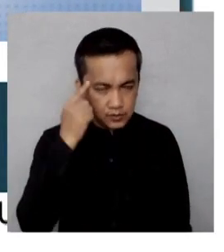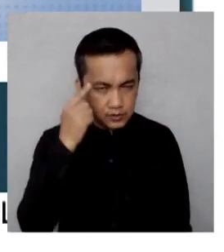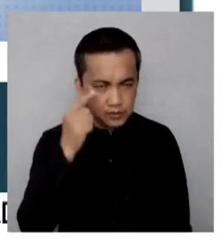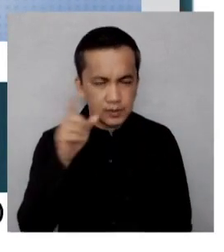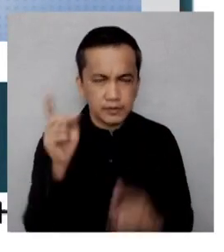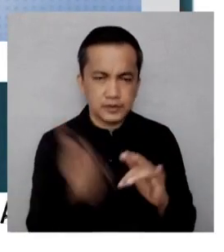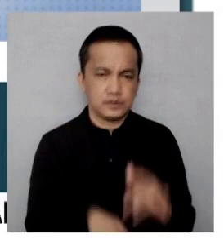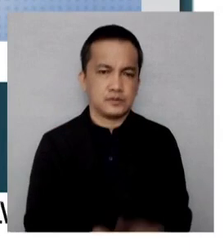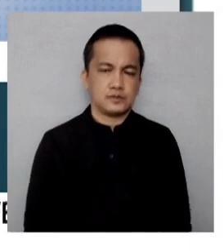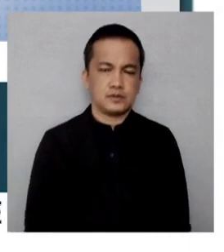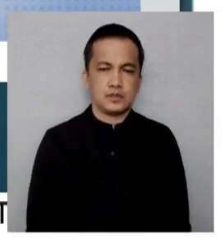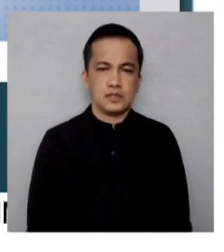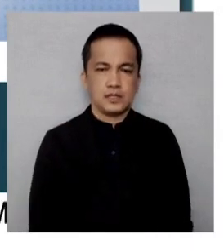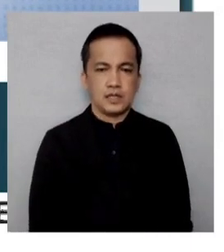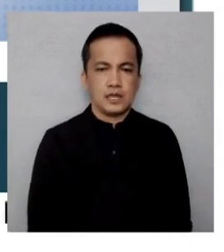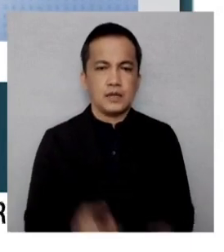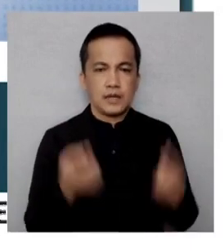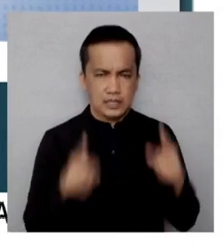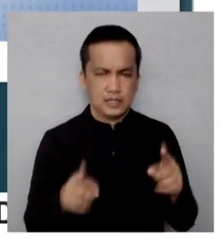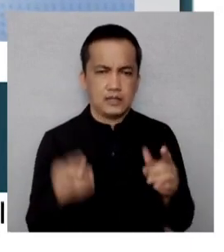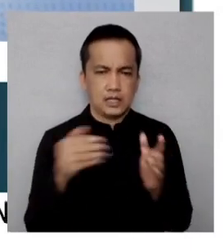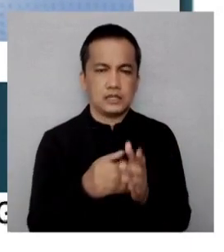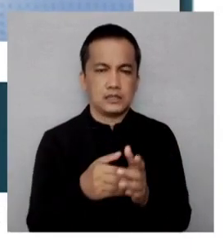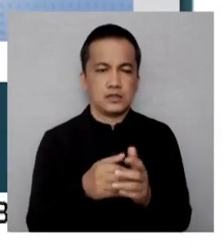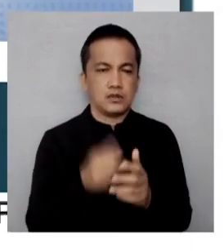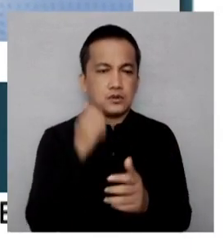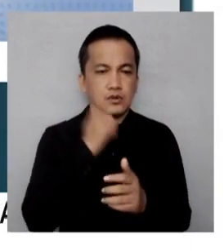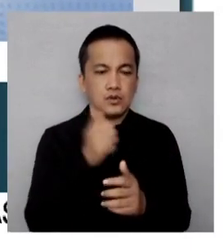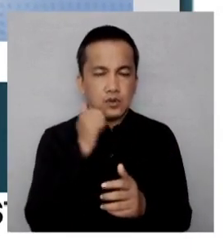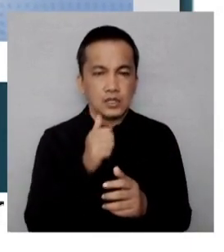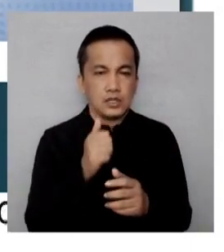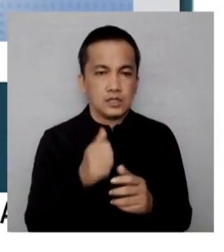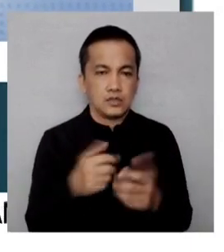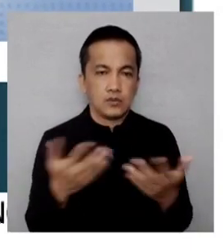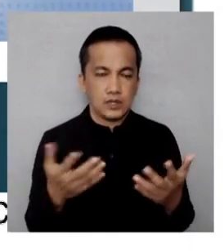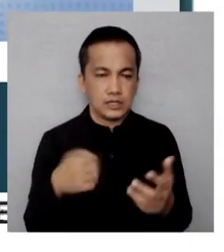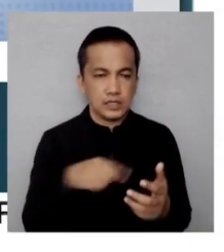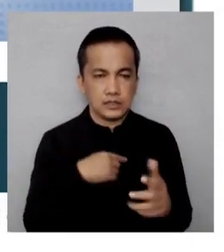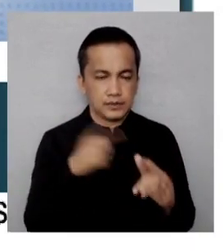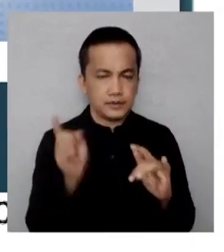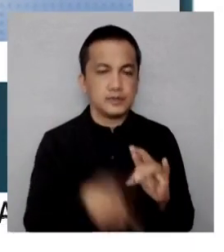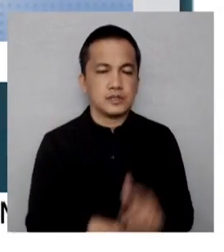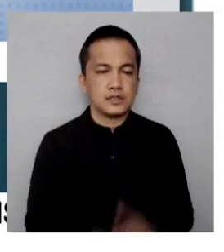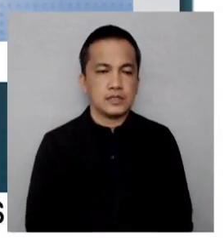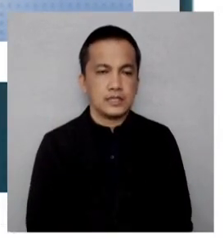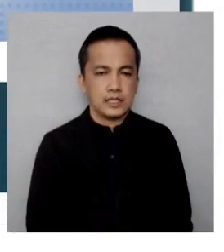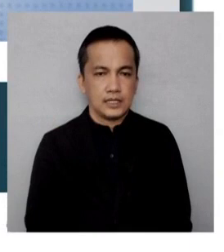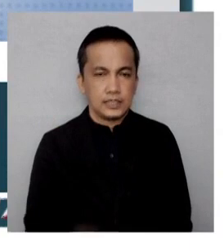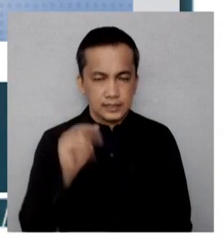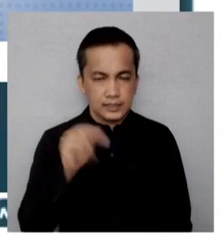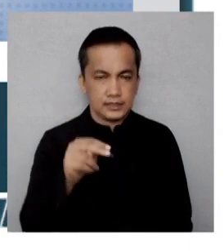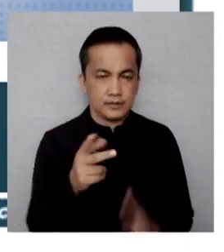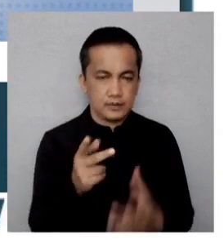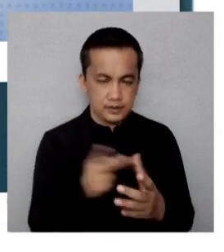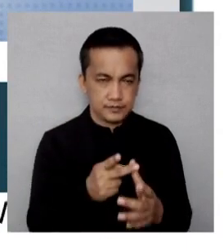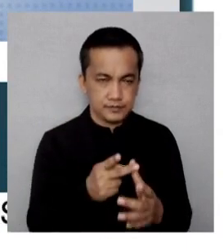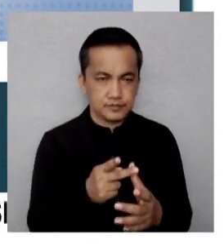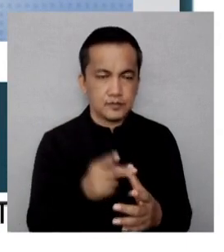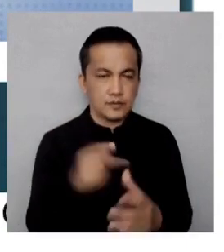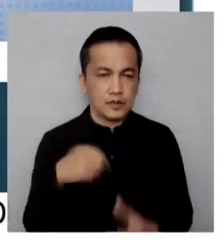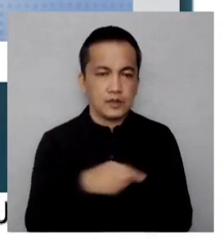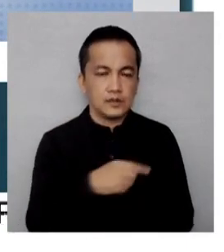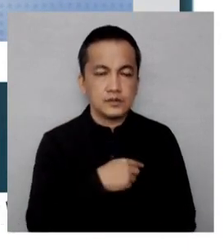kasi mangyayari ito parate kapag wala tayong napapanagot. Kaya kailangan na ma-prioritize ng